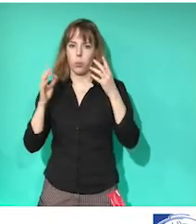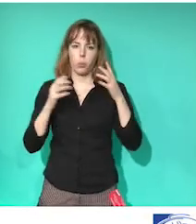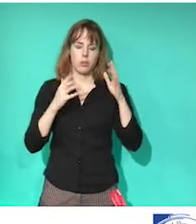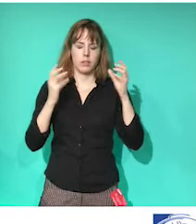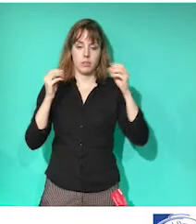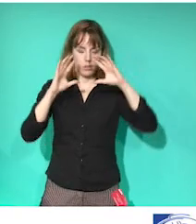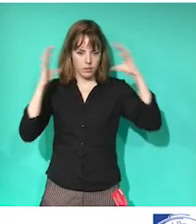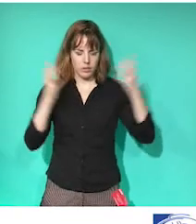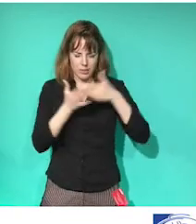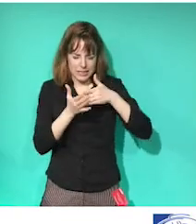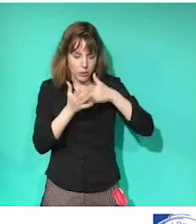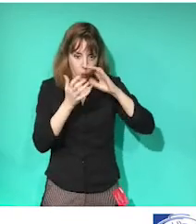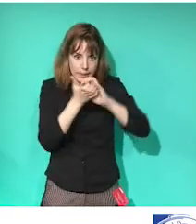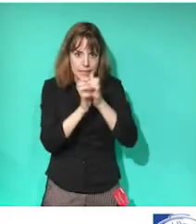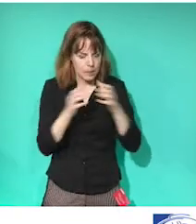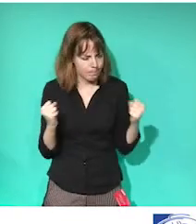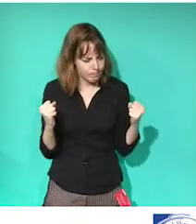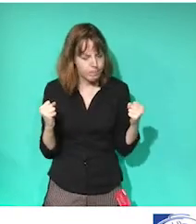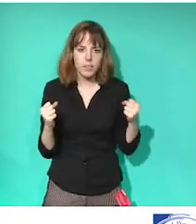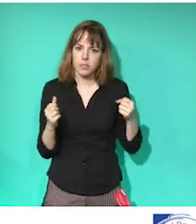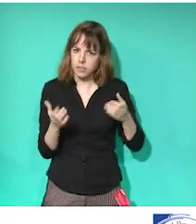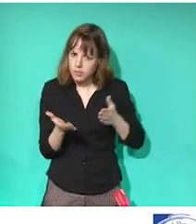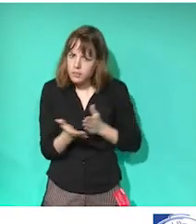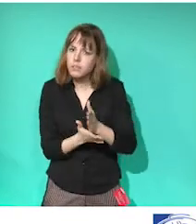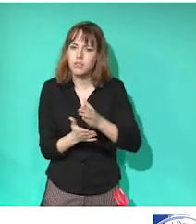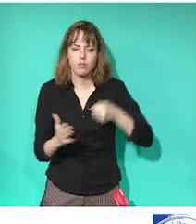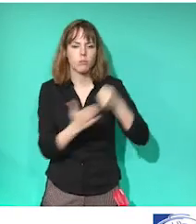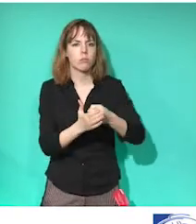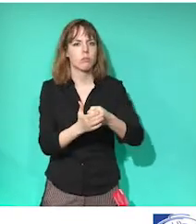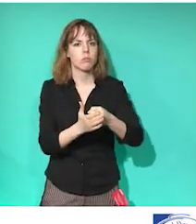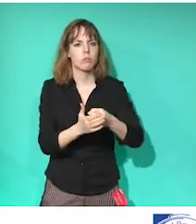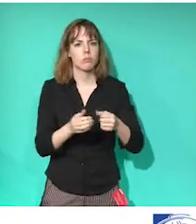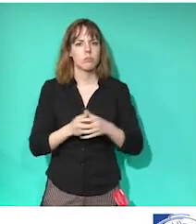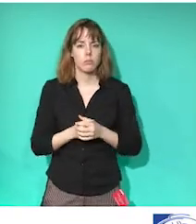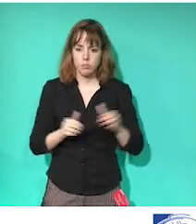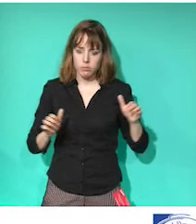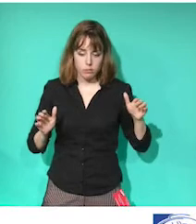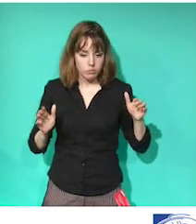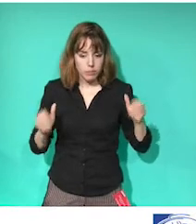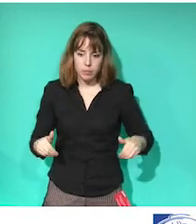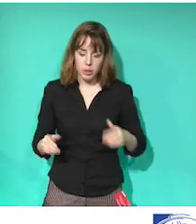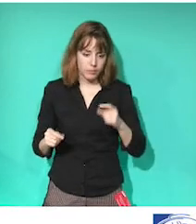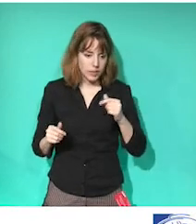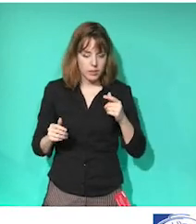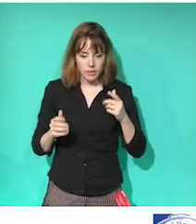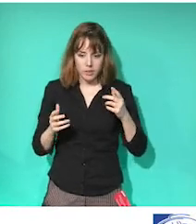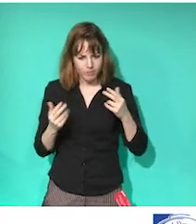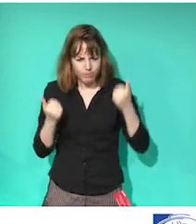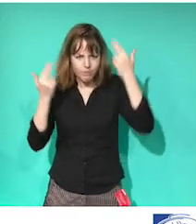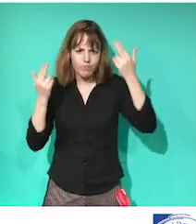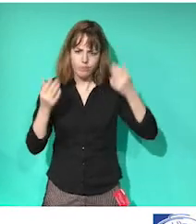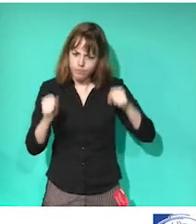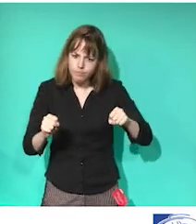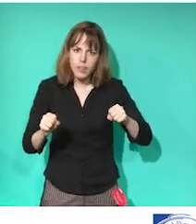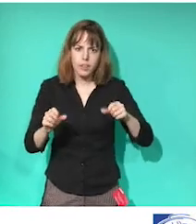se mobiliser, tenir, dans les hypothèses les plus terrifiantes, de résister, de faire